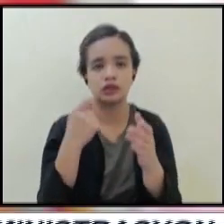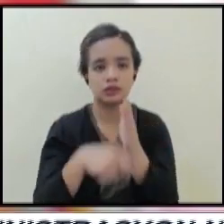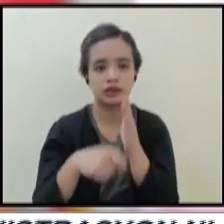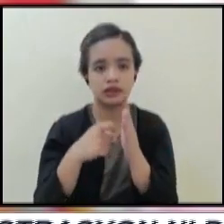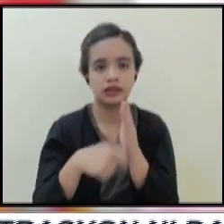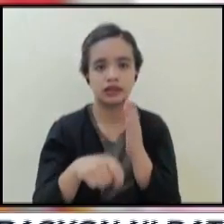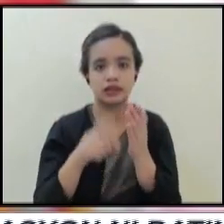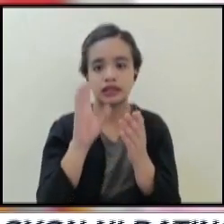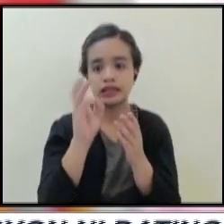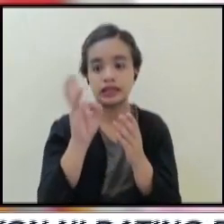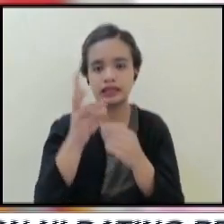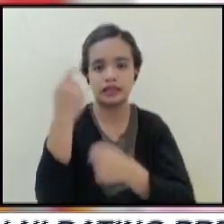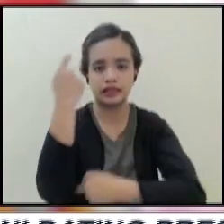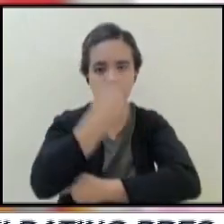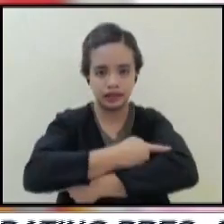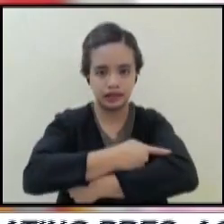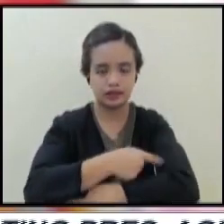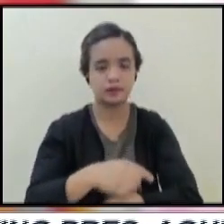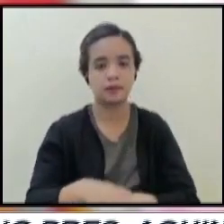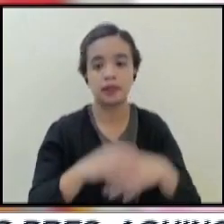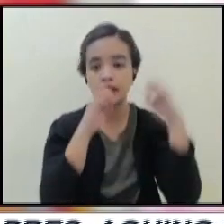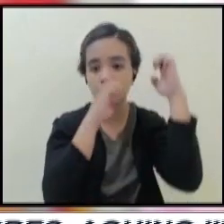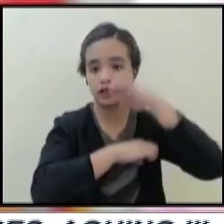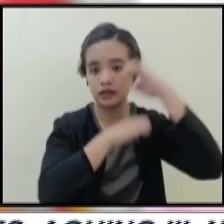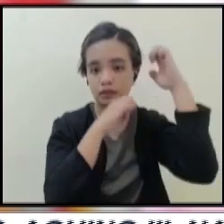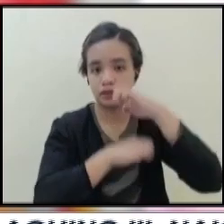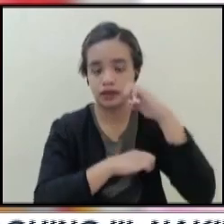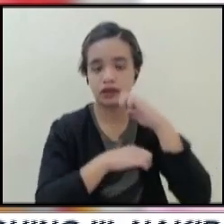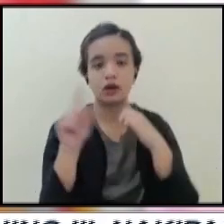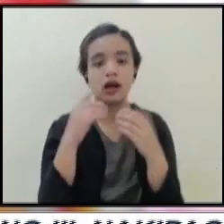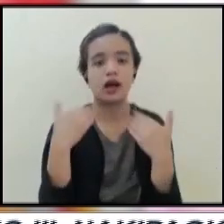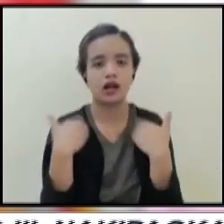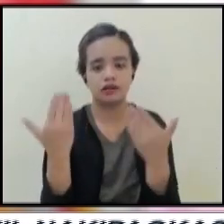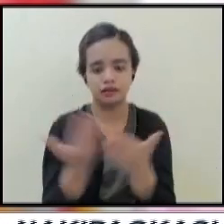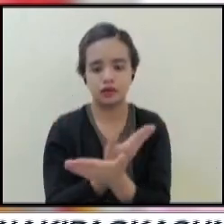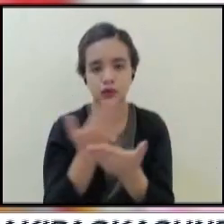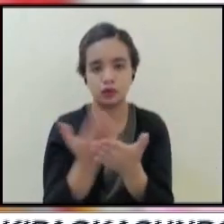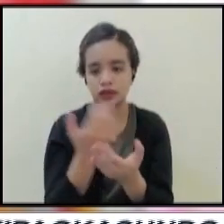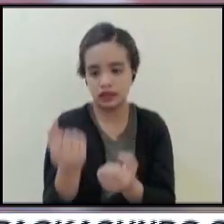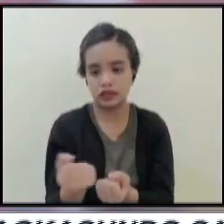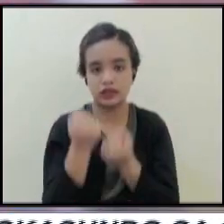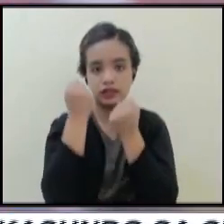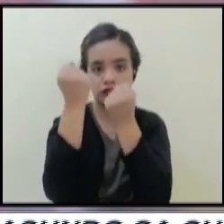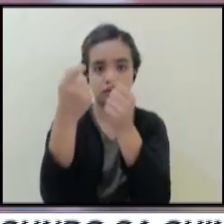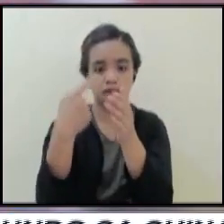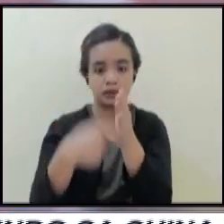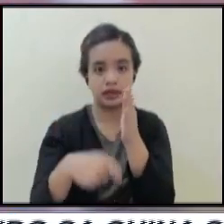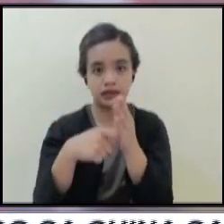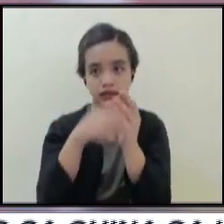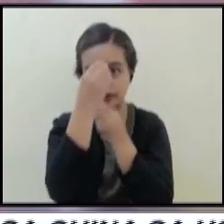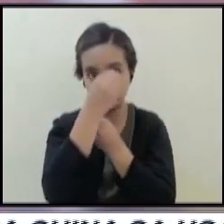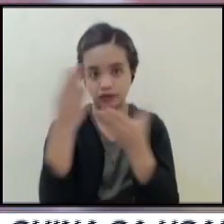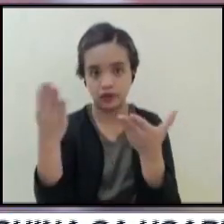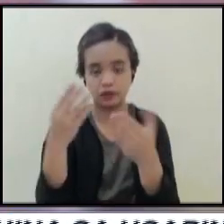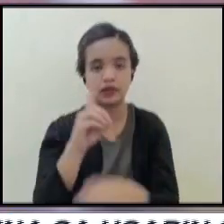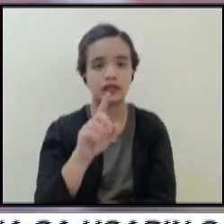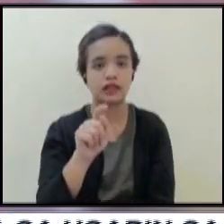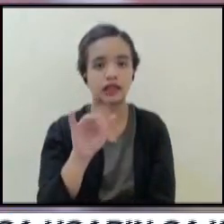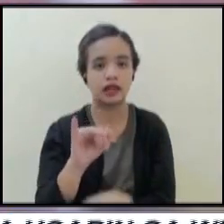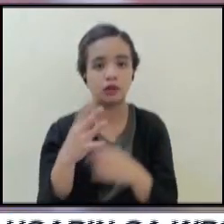60 araw. Inaasahan ding maglalabas ang bagong suggested retail price bulletin ang DTI sa mga pangunahing